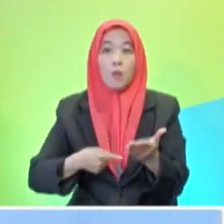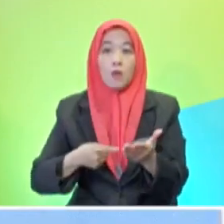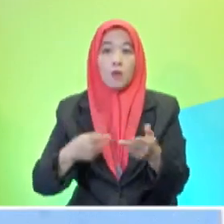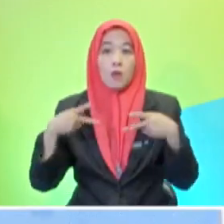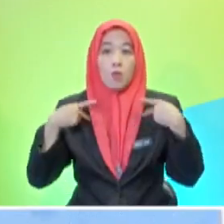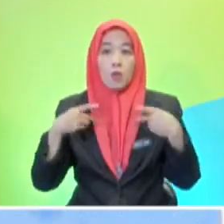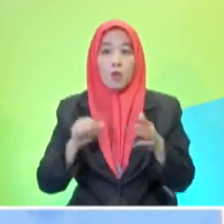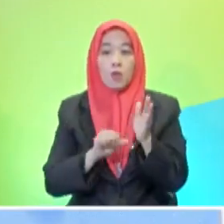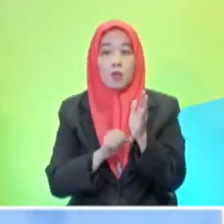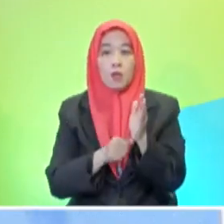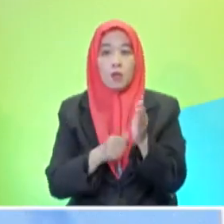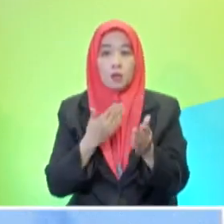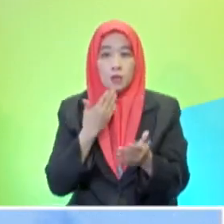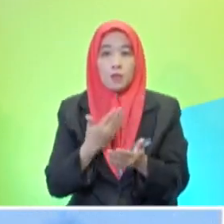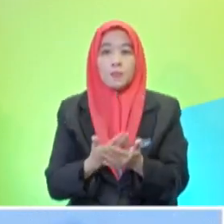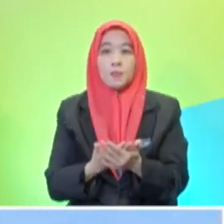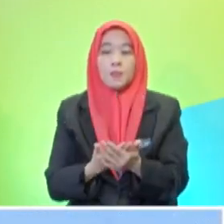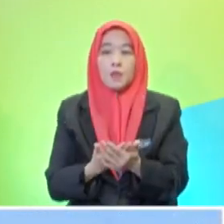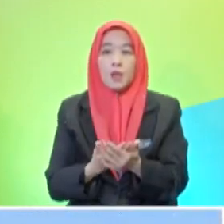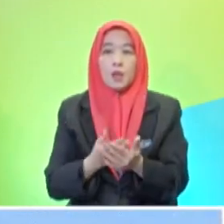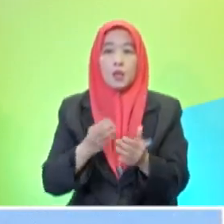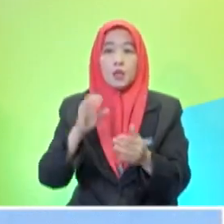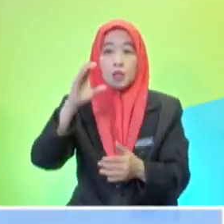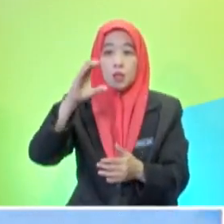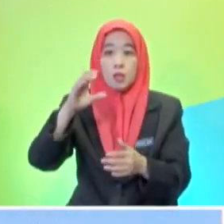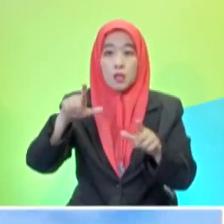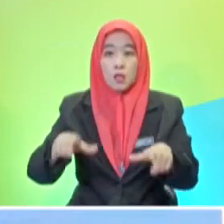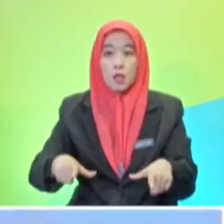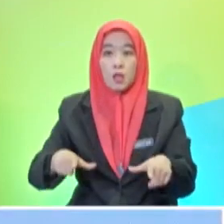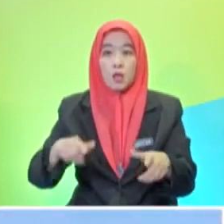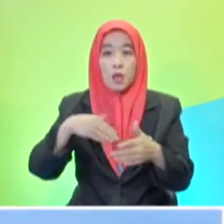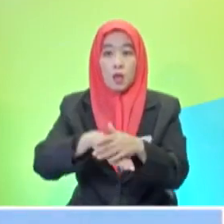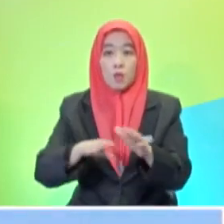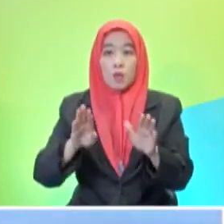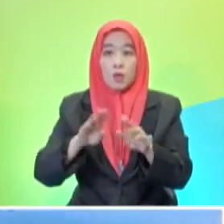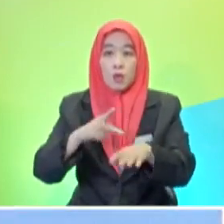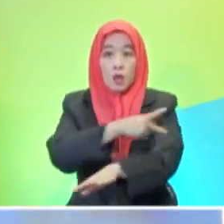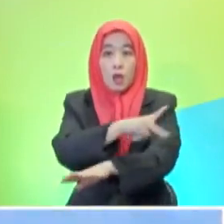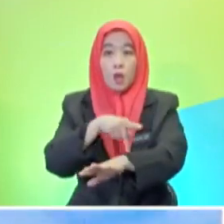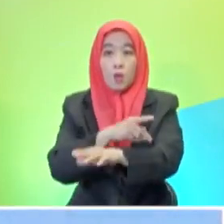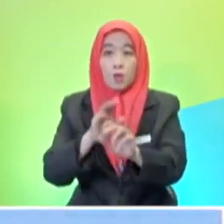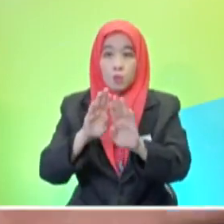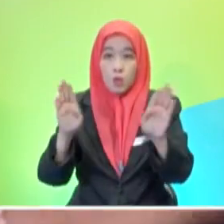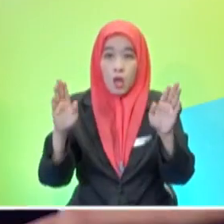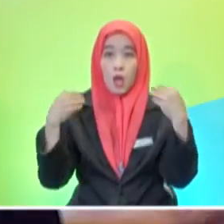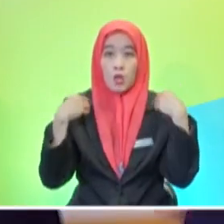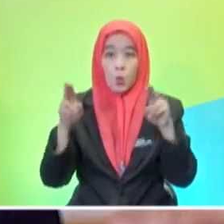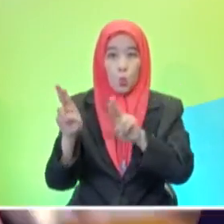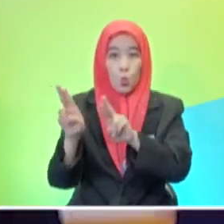asas. Baiklah, Syafika. Ya. Yang C ni kita letakkan di kawasan terbuka juga. Okey, ada udara.